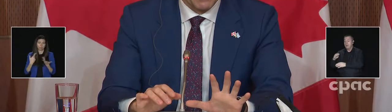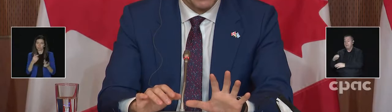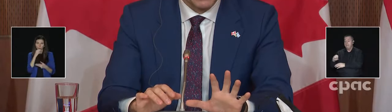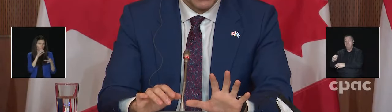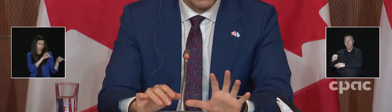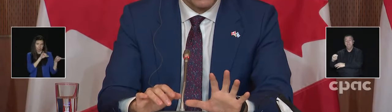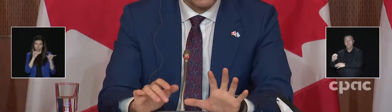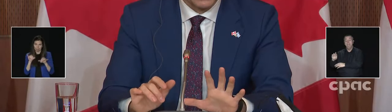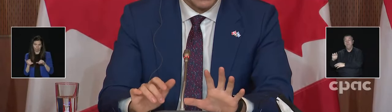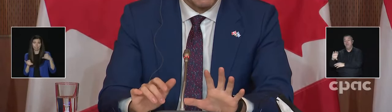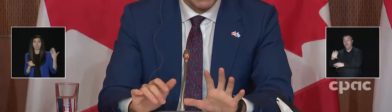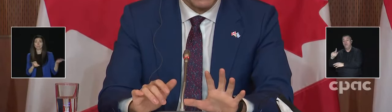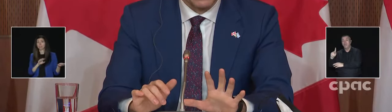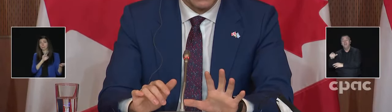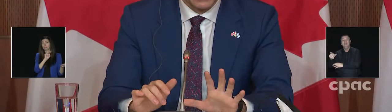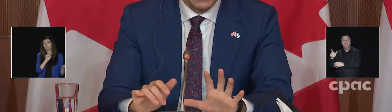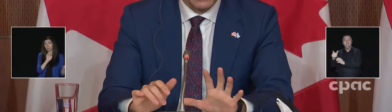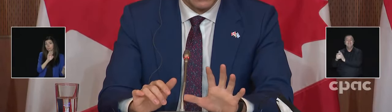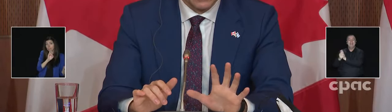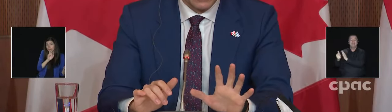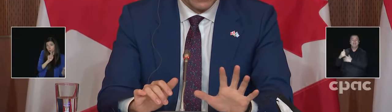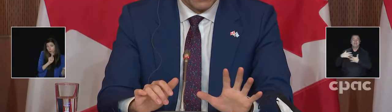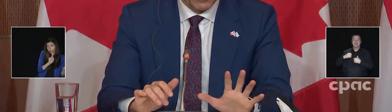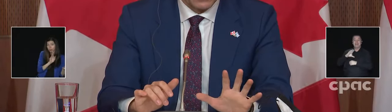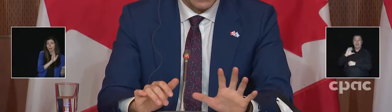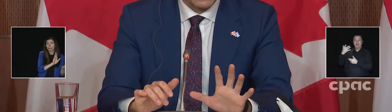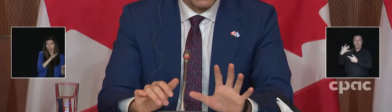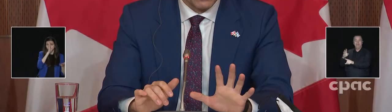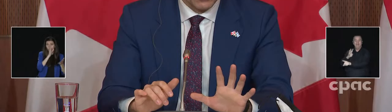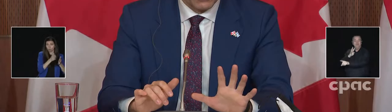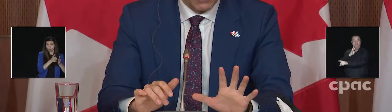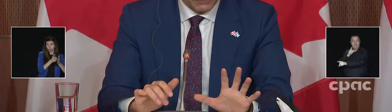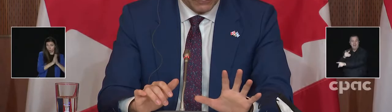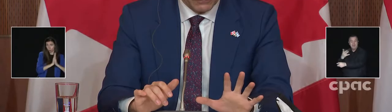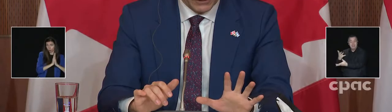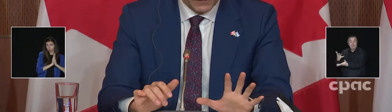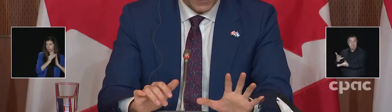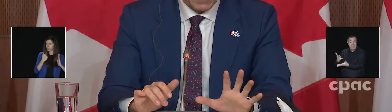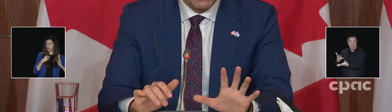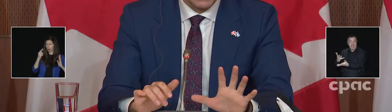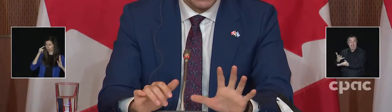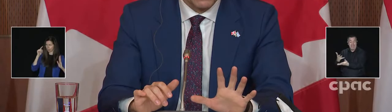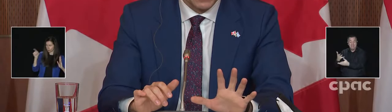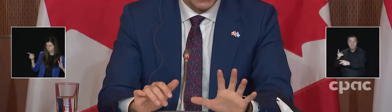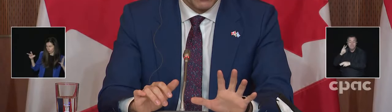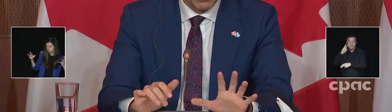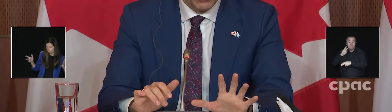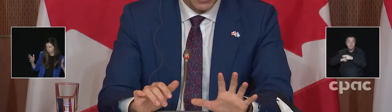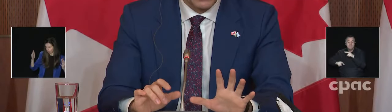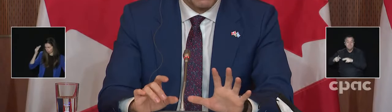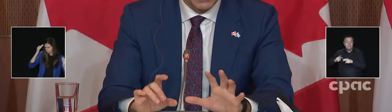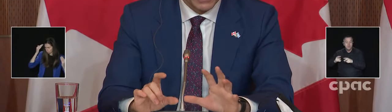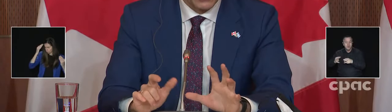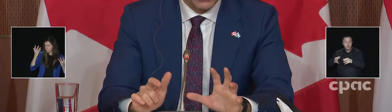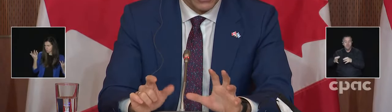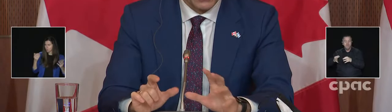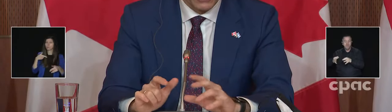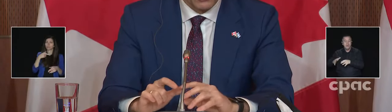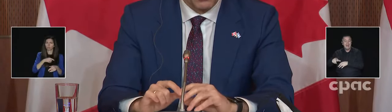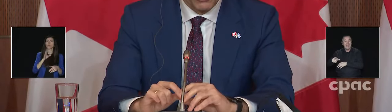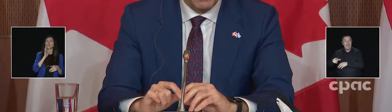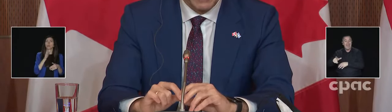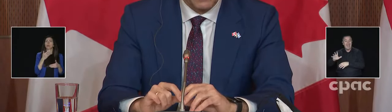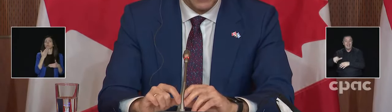l'avez probablement déjà entendu, des experts de Santé Canada procède différemment et à une vitesse plus lente parce qu'il y a